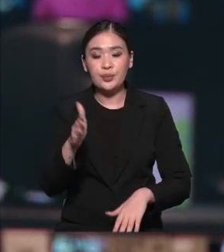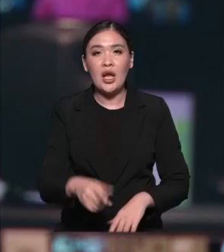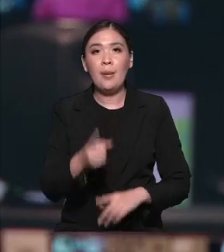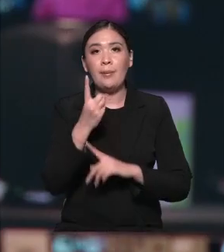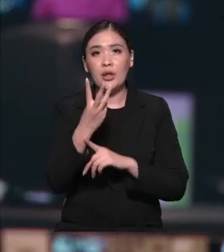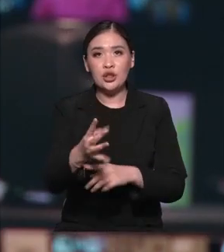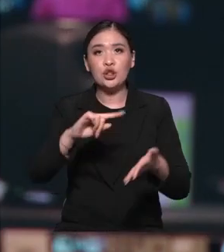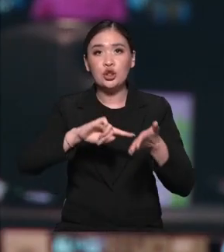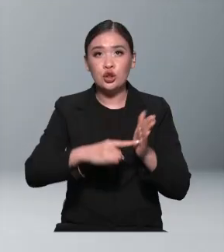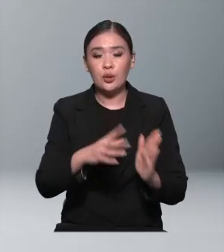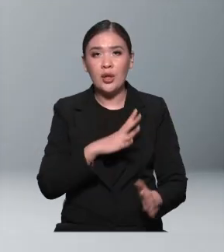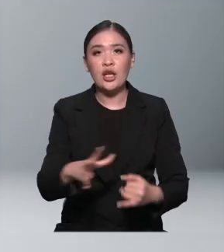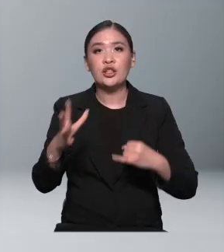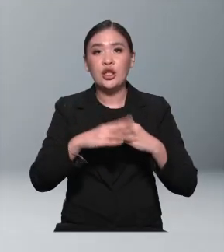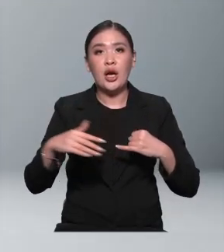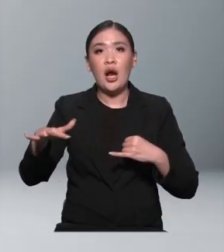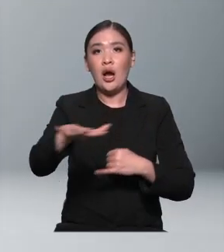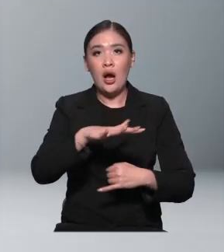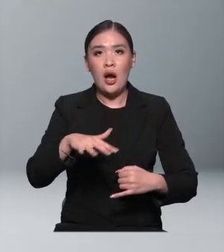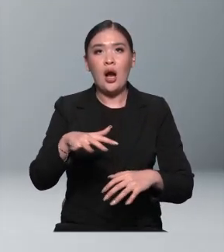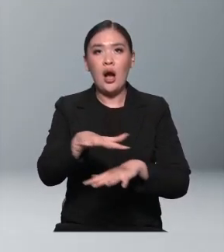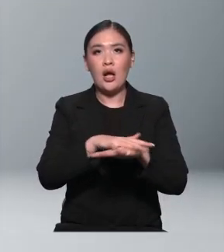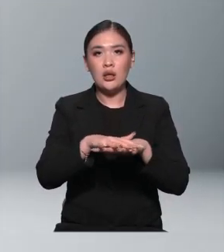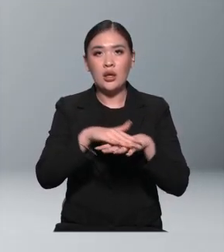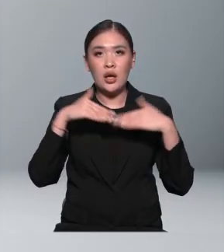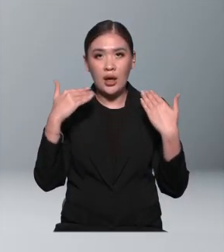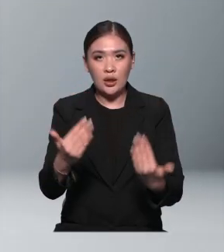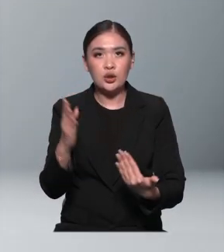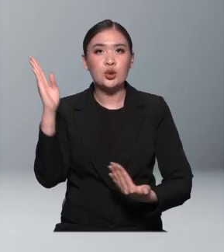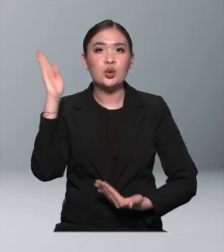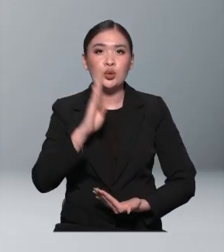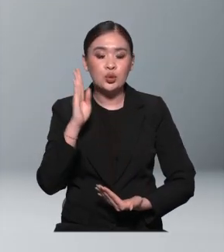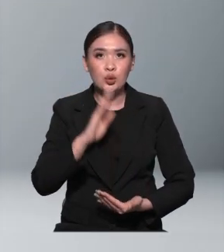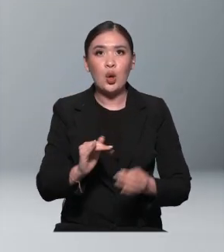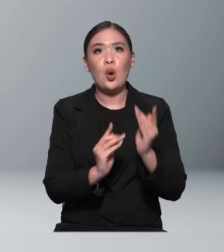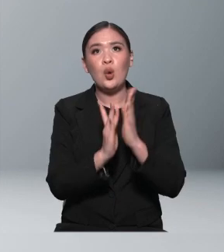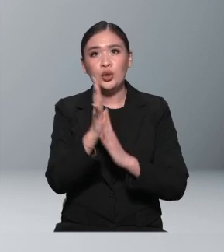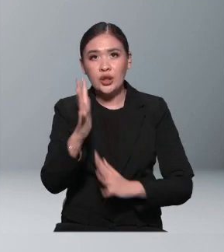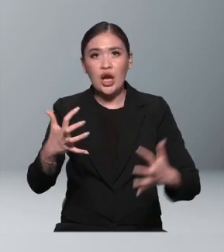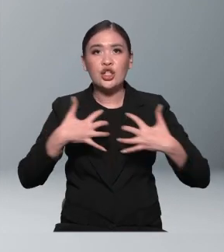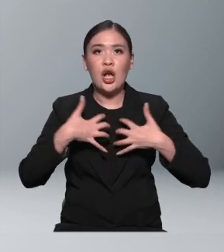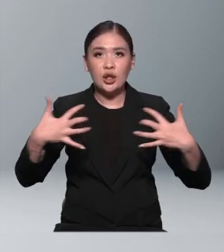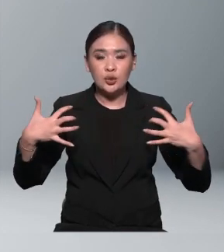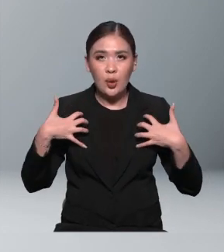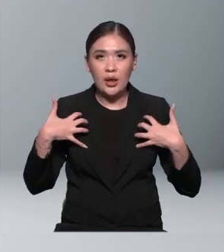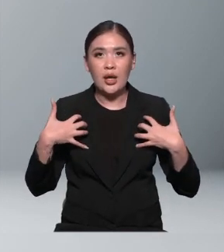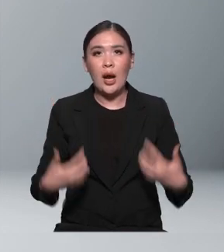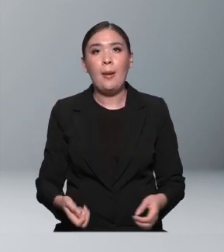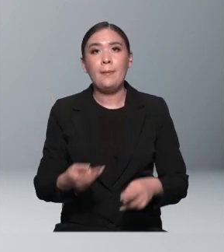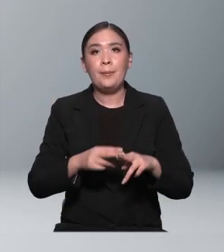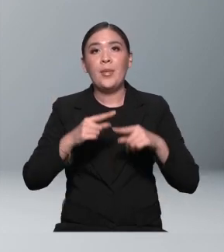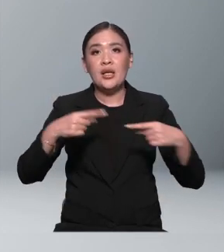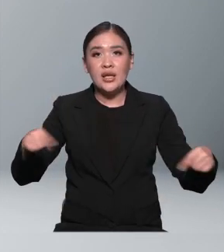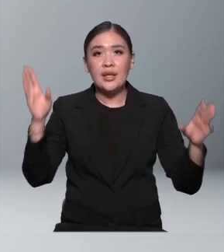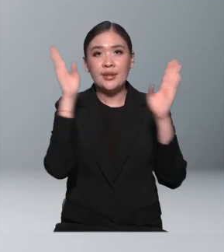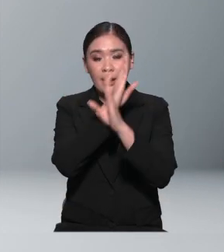қойылды. Мәселен, жер халыққа тиесілі. Оның қойнауы, су көздері, өсімдіктер мен жануарлар дүниесі. Сондай-ақ басқа да